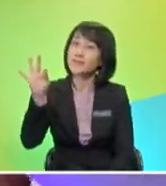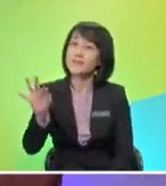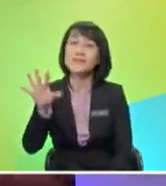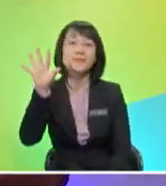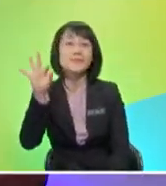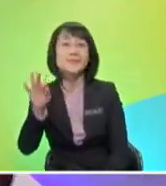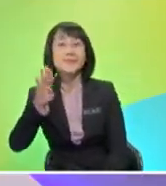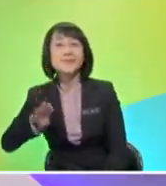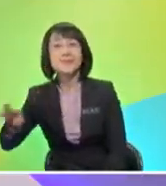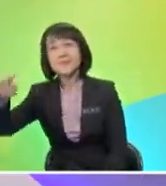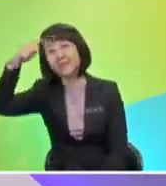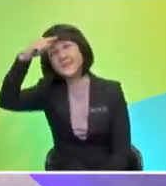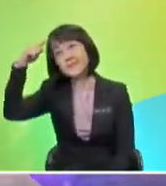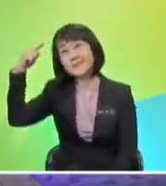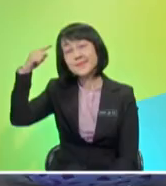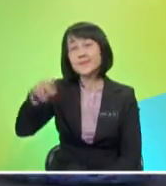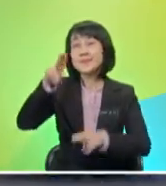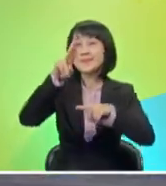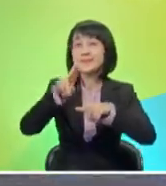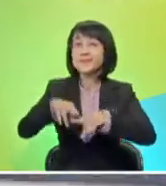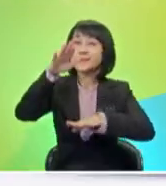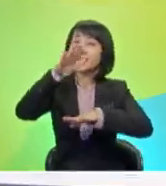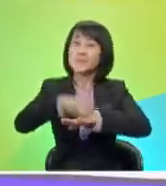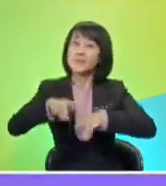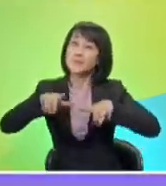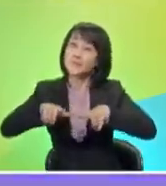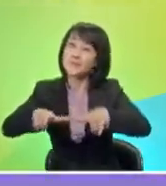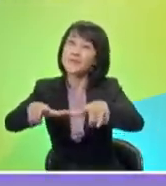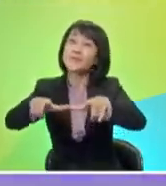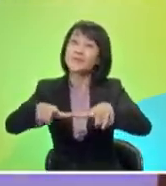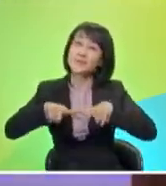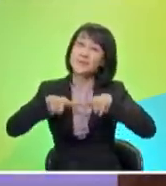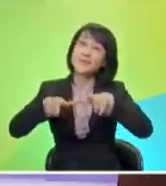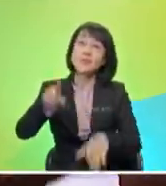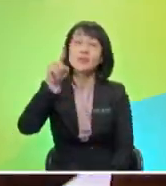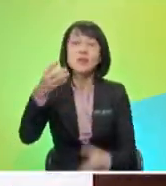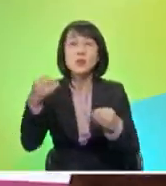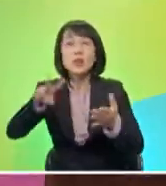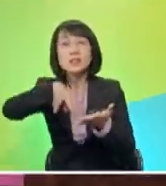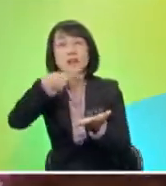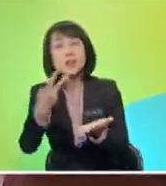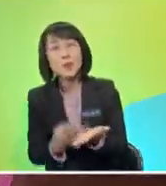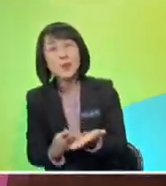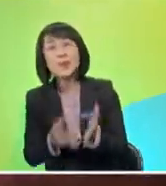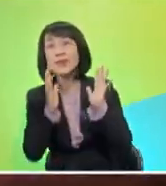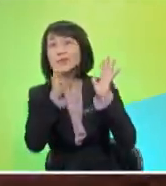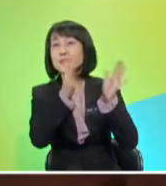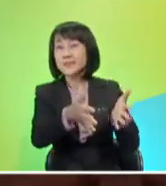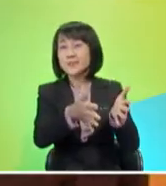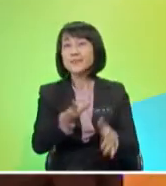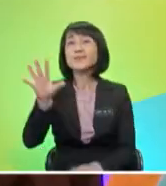dan budak hitam duduk atas papan. Satu sudah jatuh, tinggal